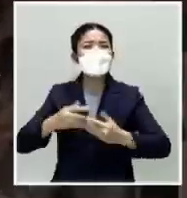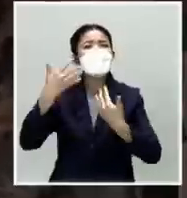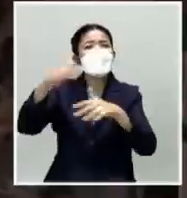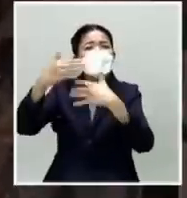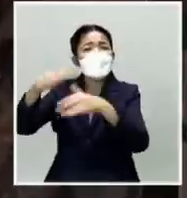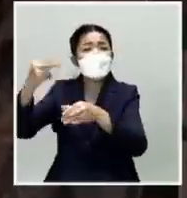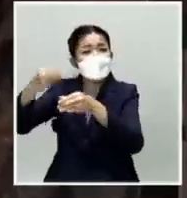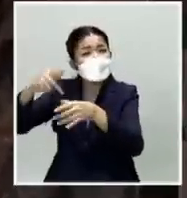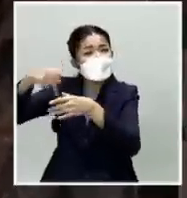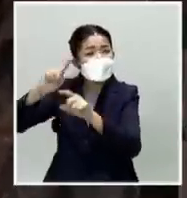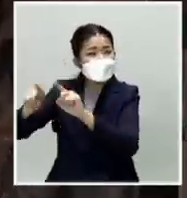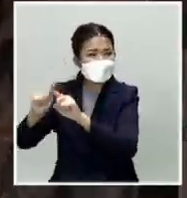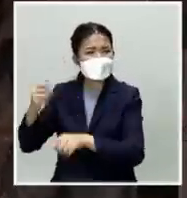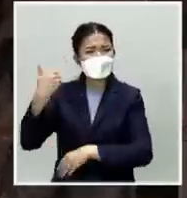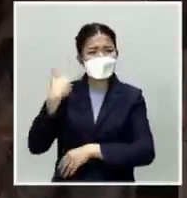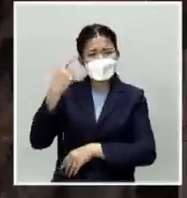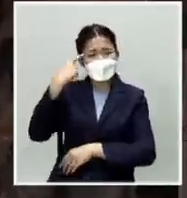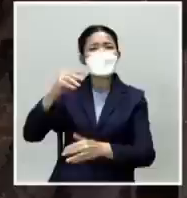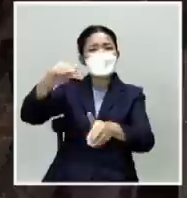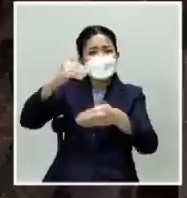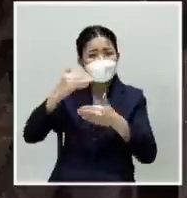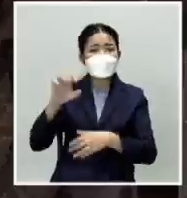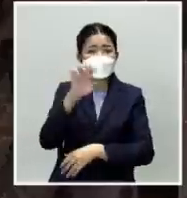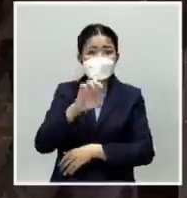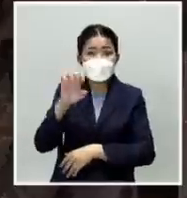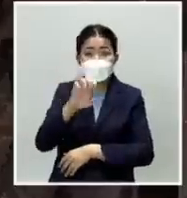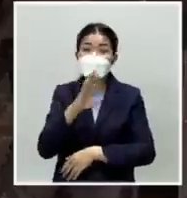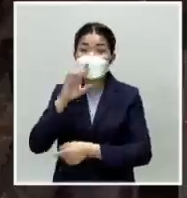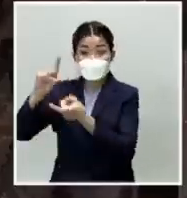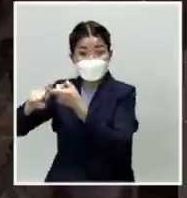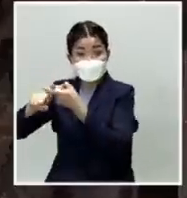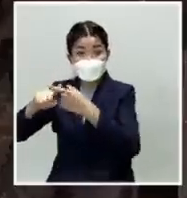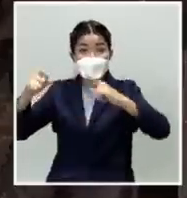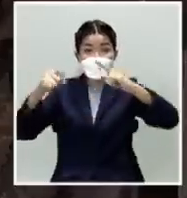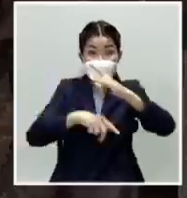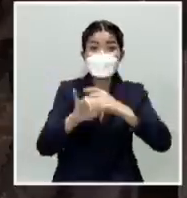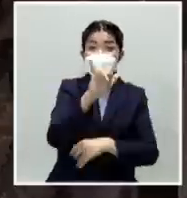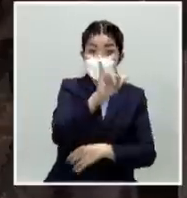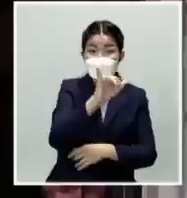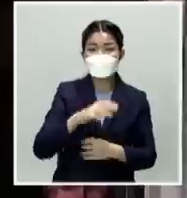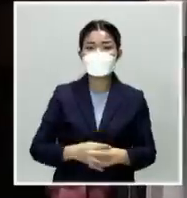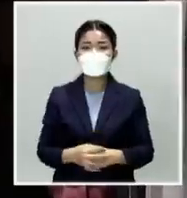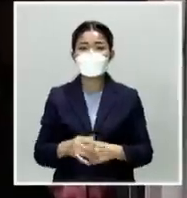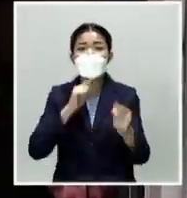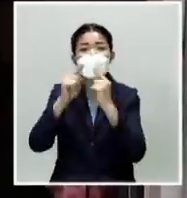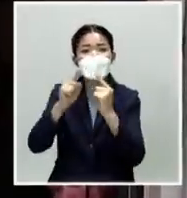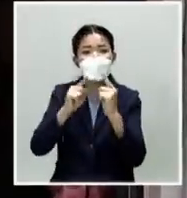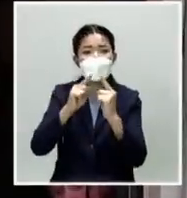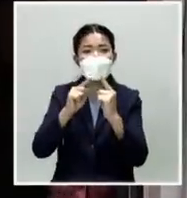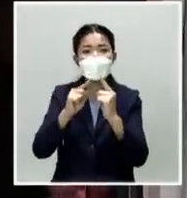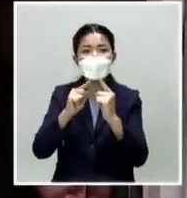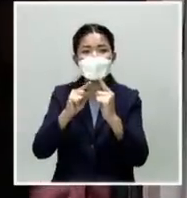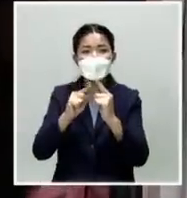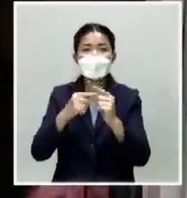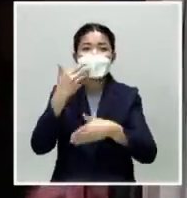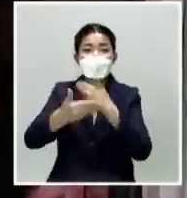เกี่ยวกับความเป็นไปได้ที่จะส่งพลังงานมาให้ยุโรปหากว่ารัสเซียบุกยูเครนรวมไปถึงการหารือกับผู้ขายก๊าซ